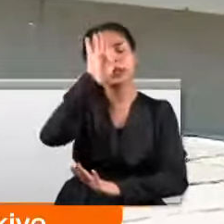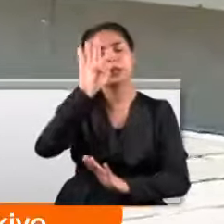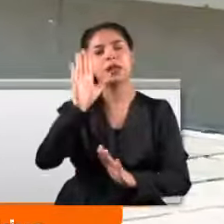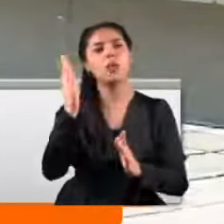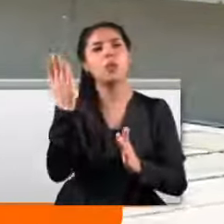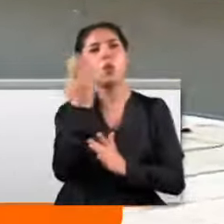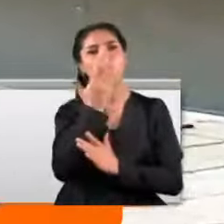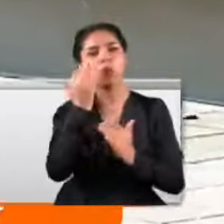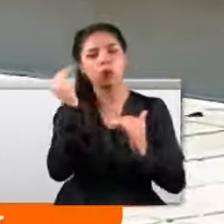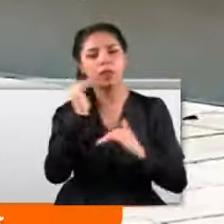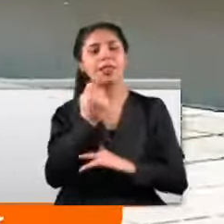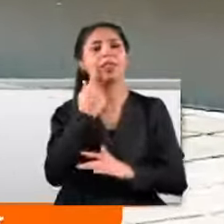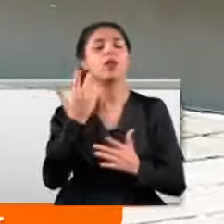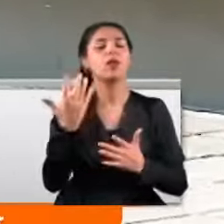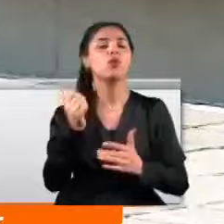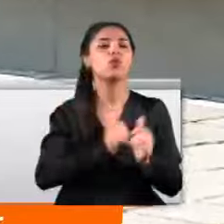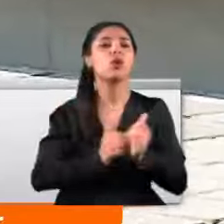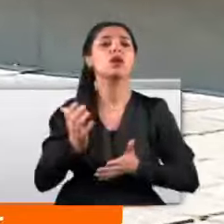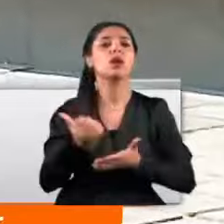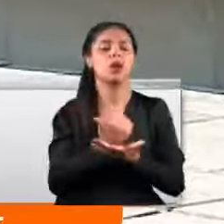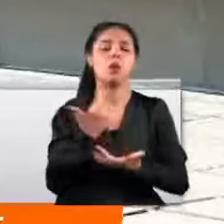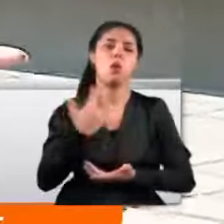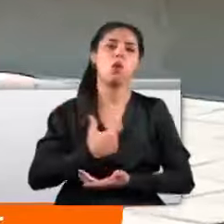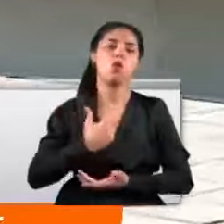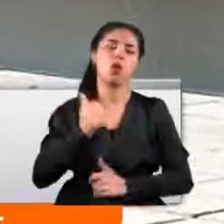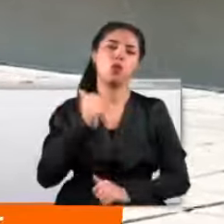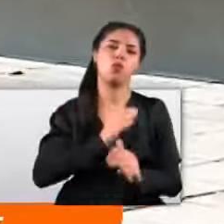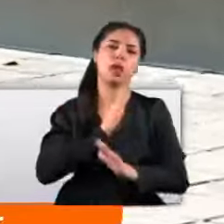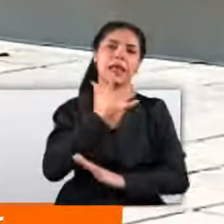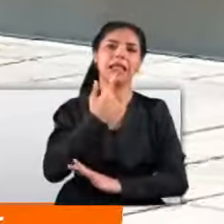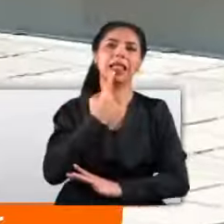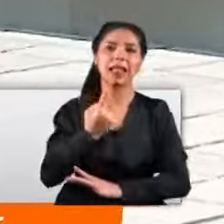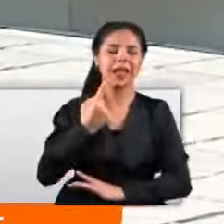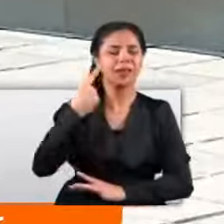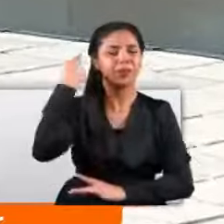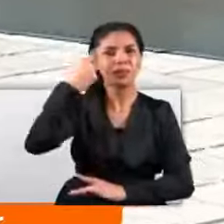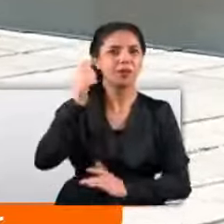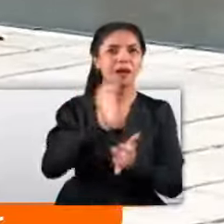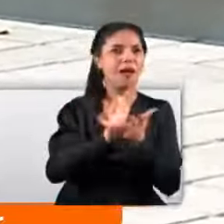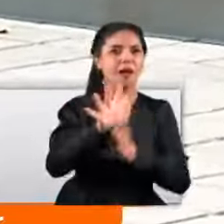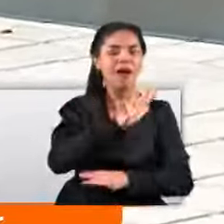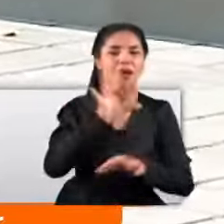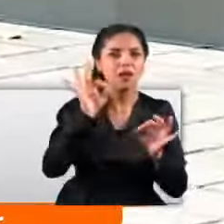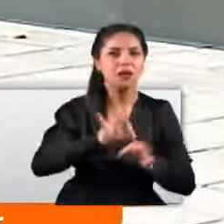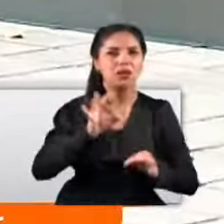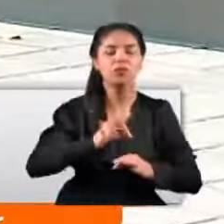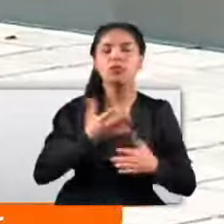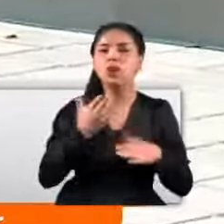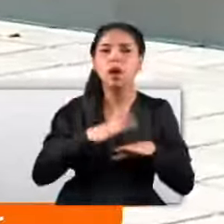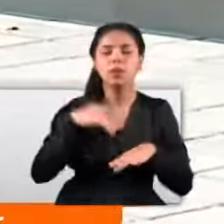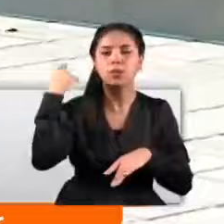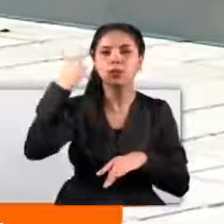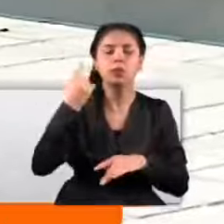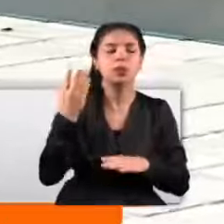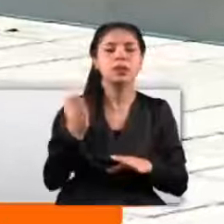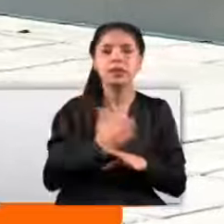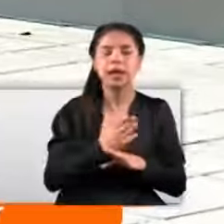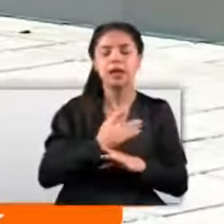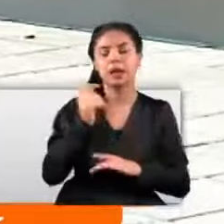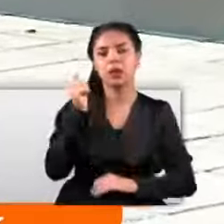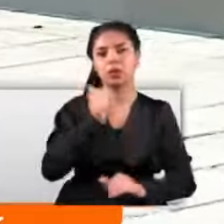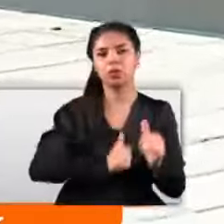devlet üniversitesini kazanamazsa da özel üniversiteye gönderirim diye düşünen veliler şimdi de kara kara düşünüyor. Çünkü